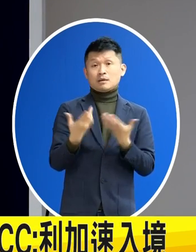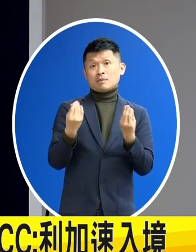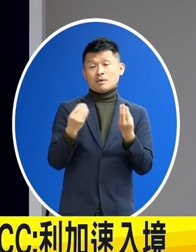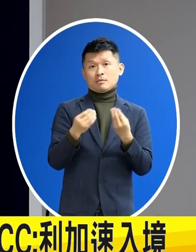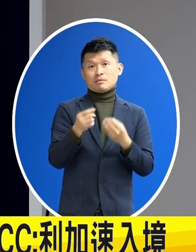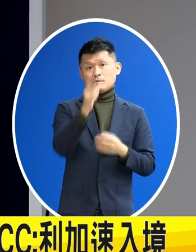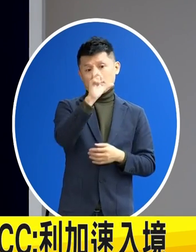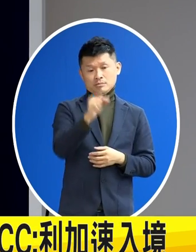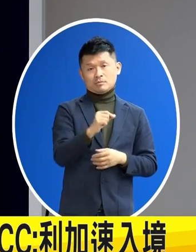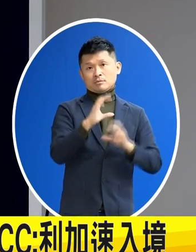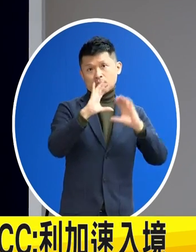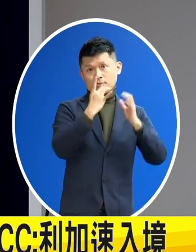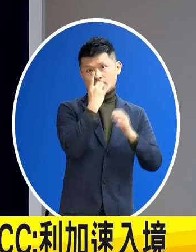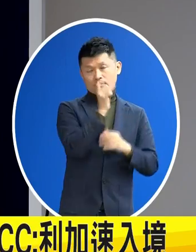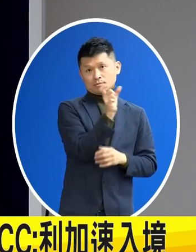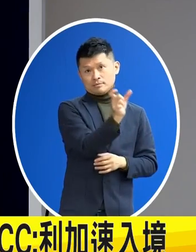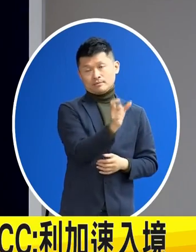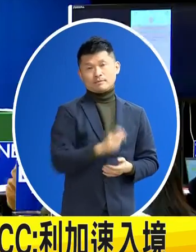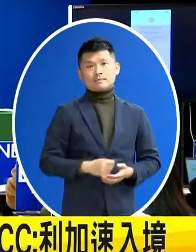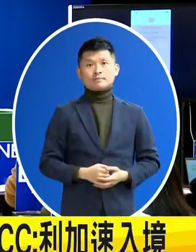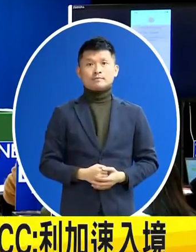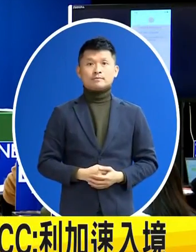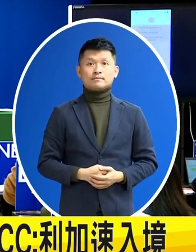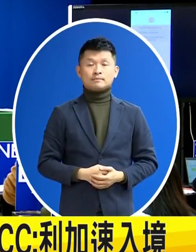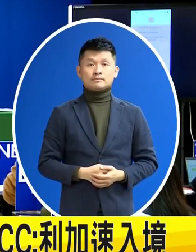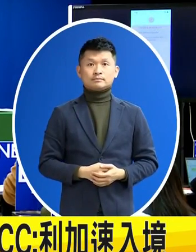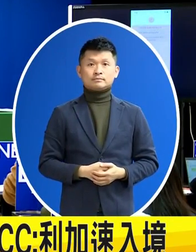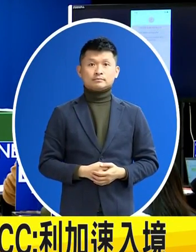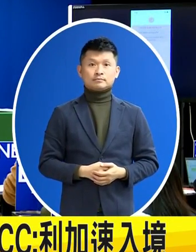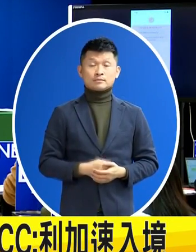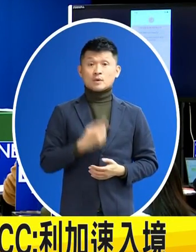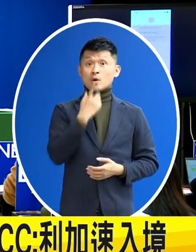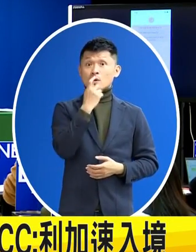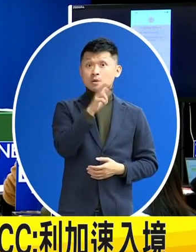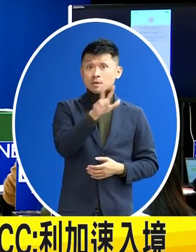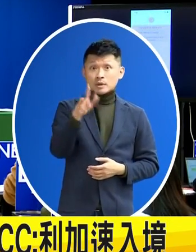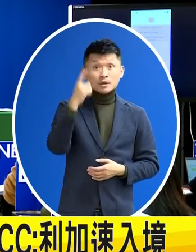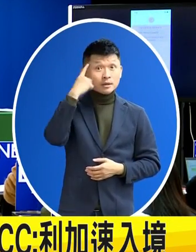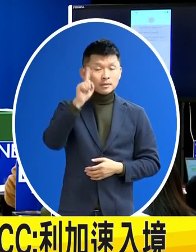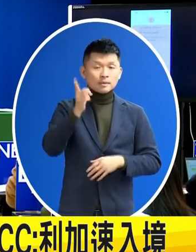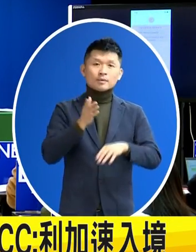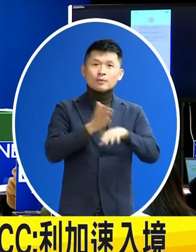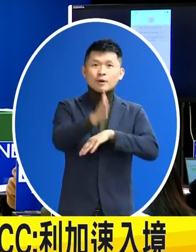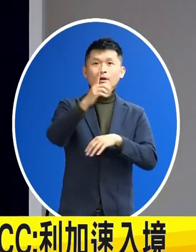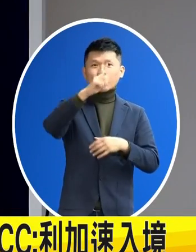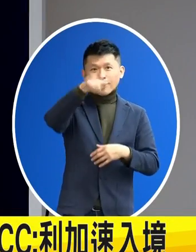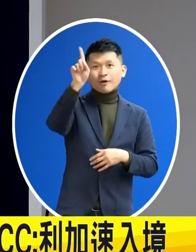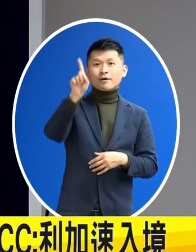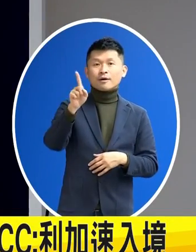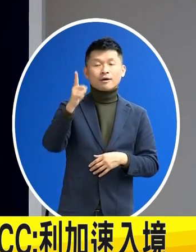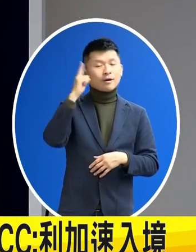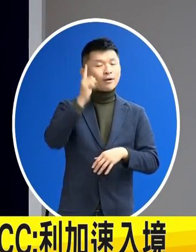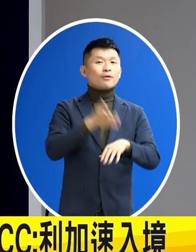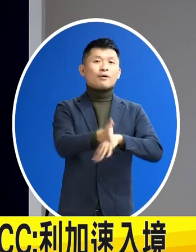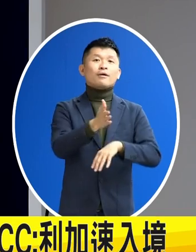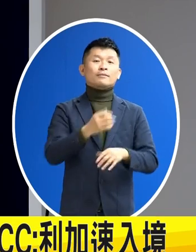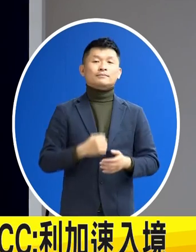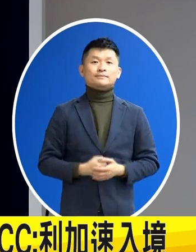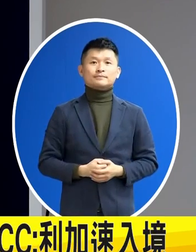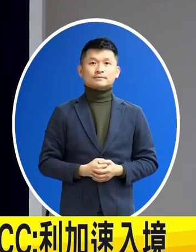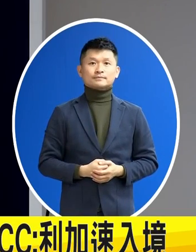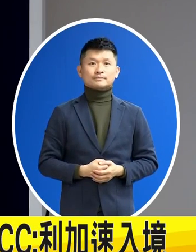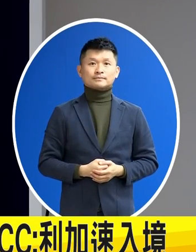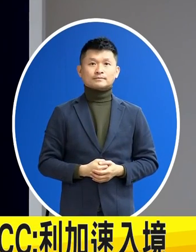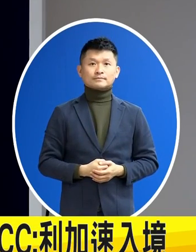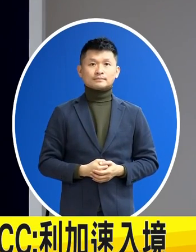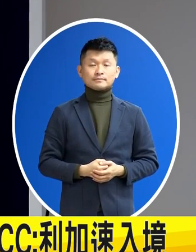名字。 通过的是，这样子是代表通过还是？ 通过，对，它是绿色就是通过的，所以打个勾，哦，和绿